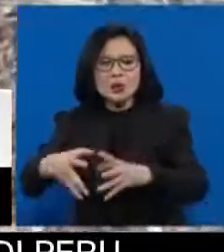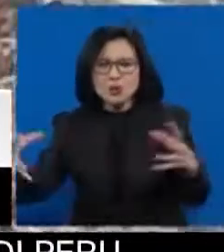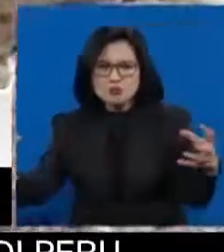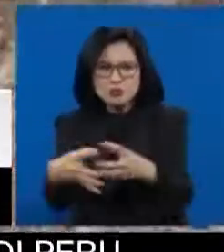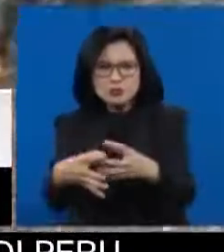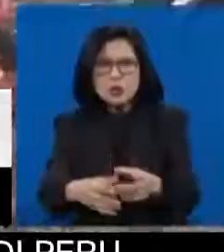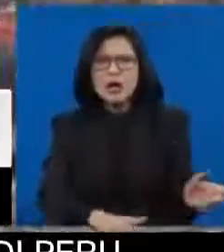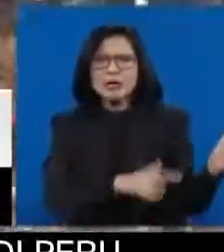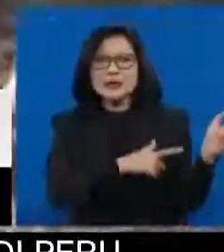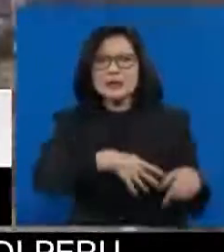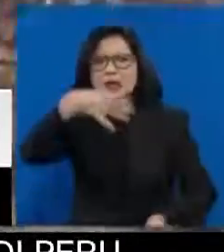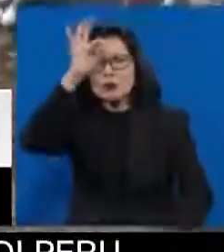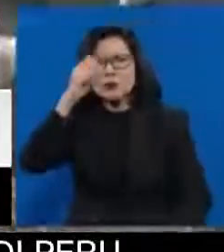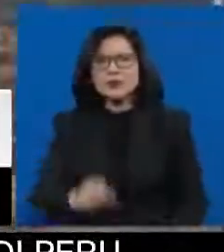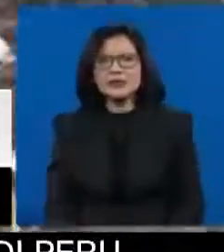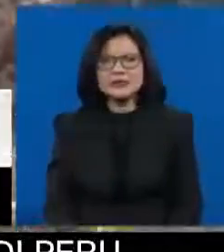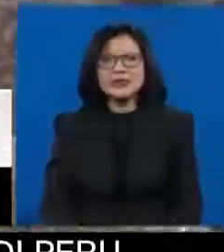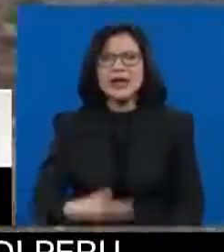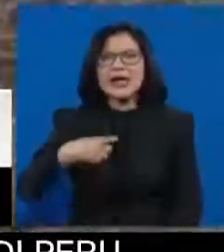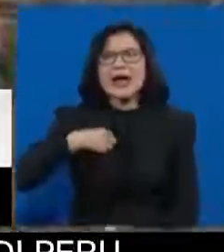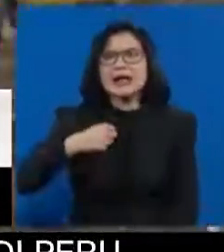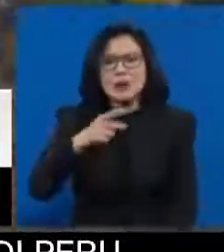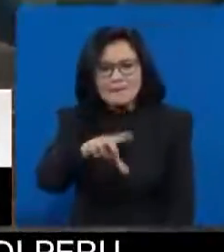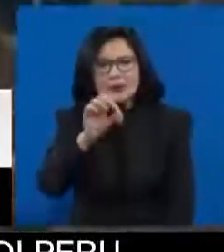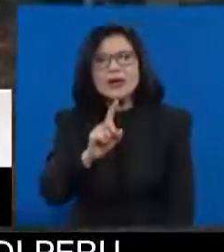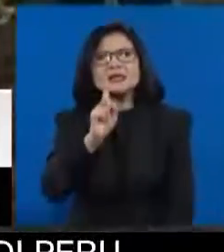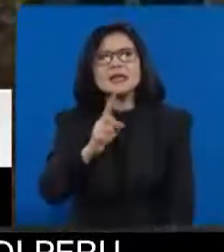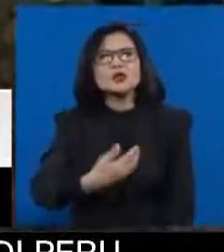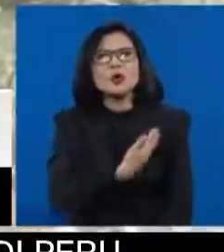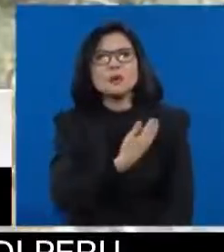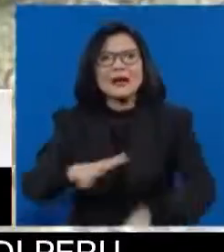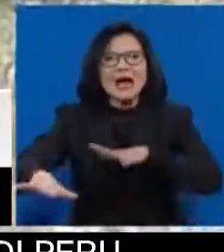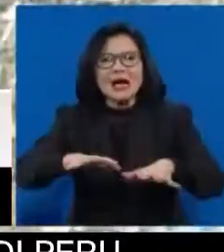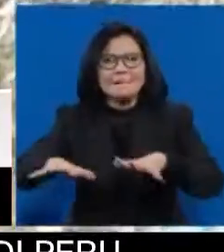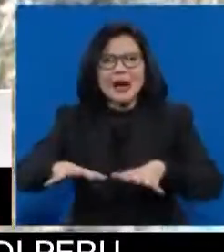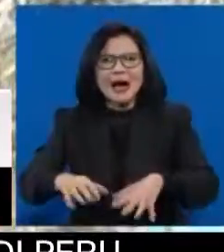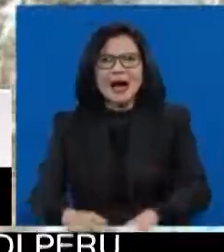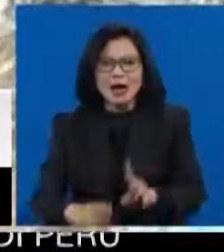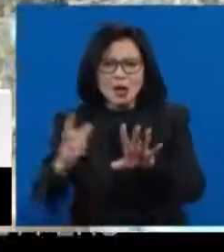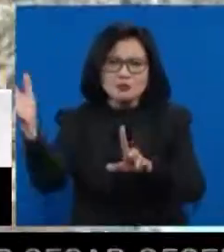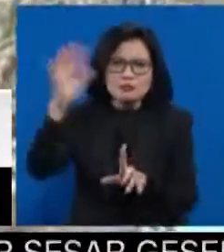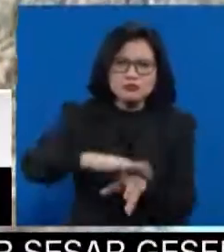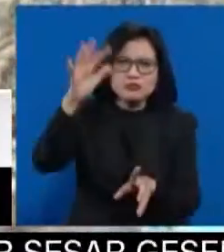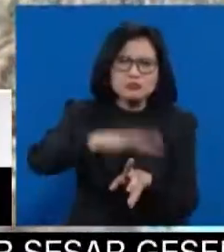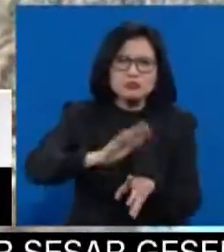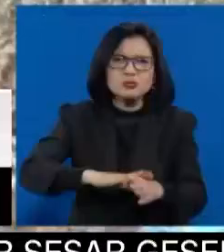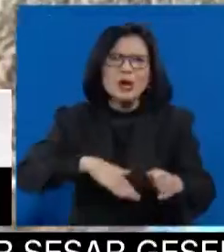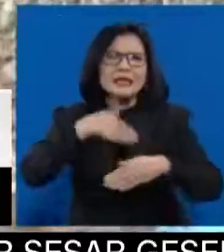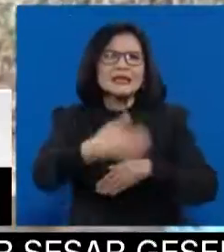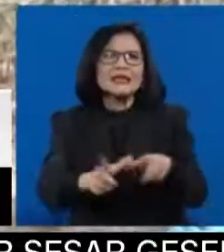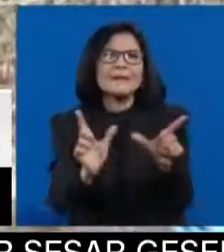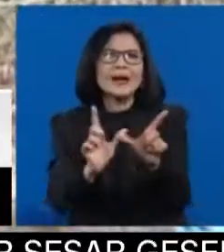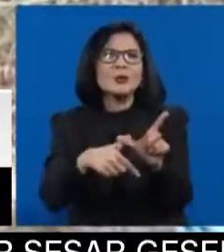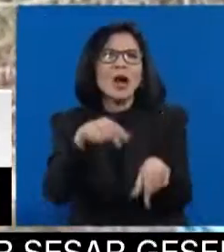dari TNI, Polri, Basarnas, dan relawan menemukan salah satu korban gempa bumi yang tertimbun material longsor di depan warung Sate